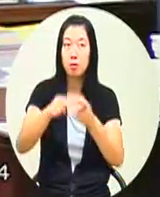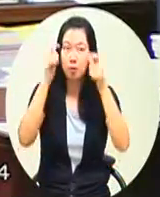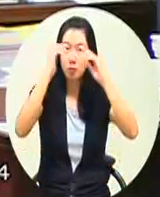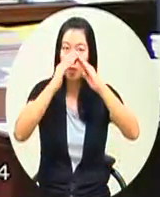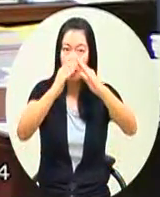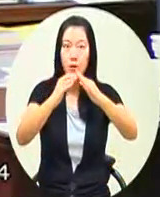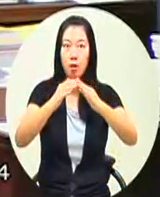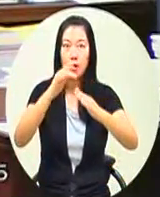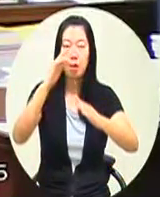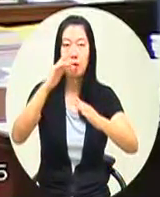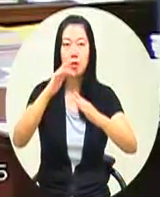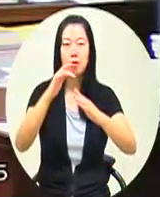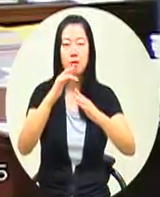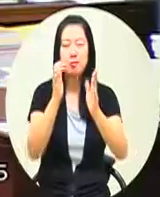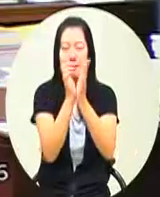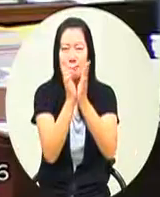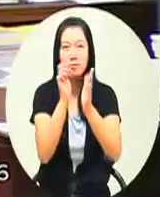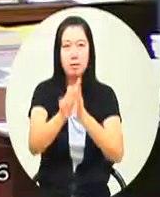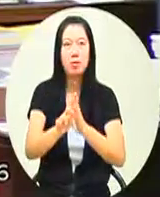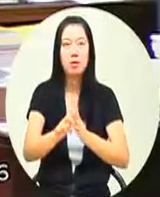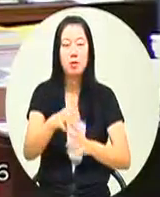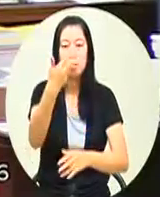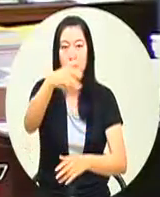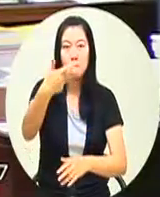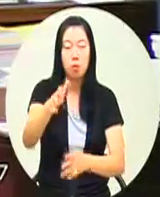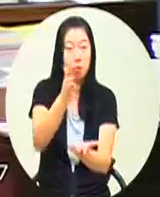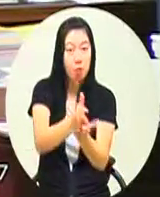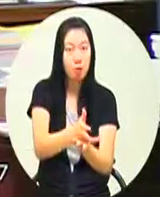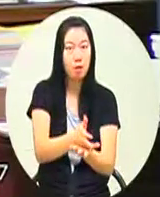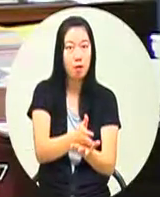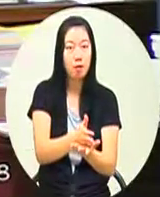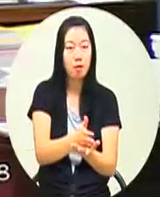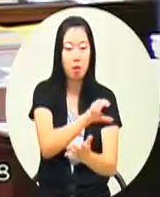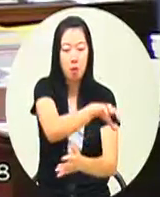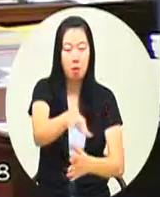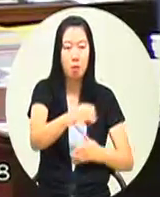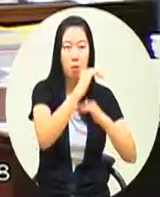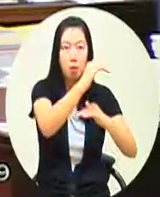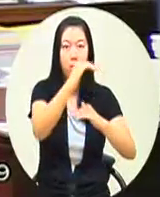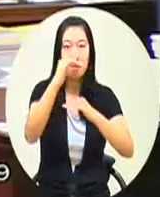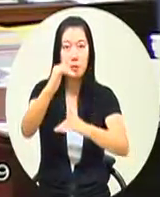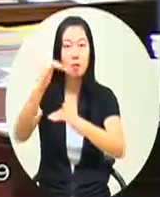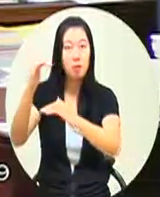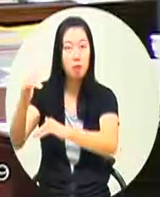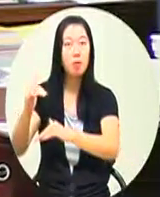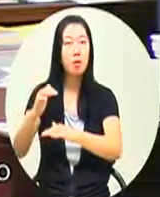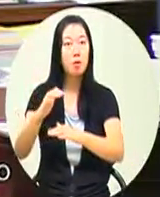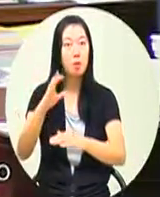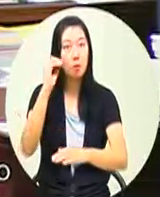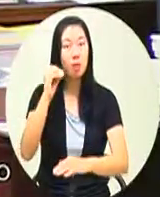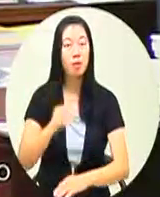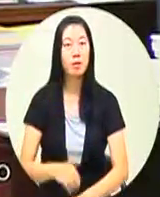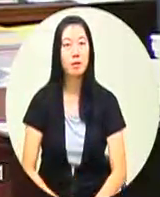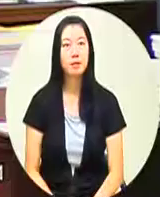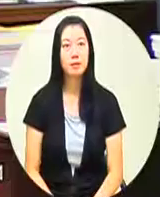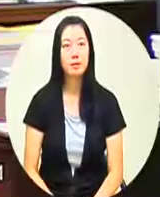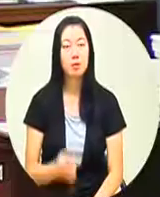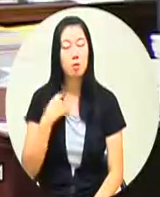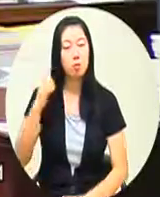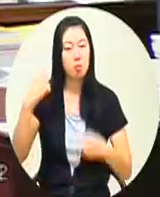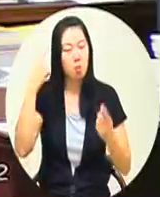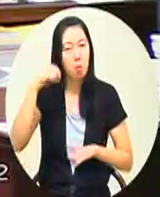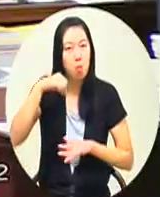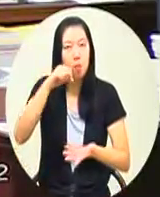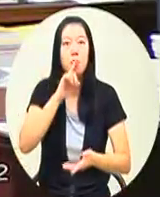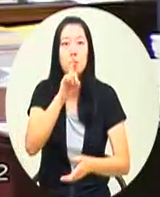水，就是要分区域分阶段的去限水，不管是民生用水还是事业用水。所以我们不断的去提说，是不是透